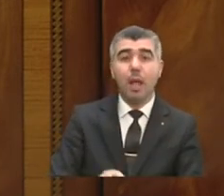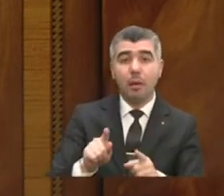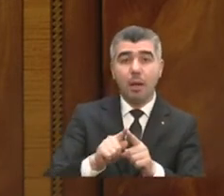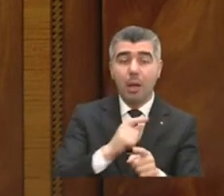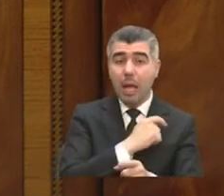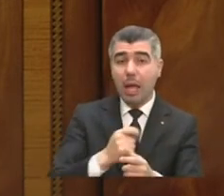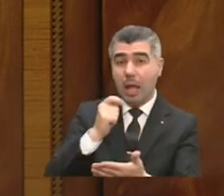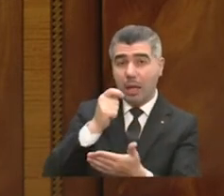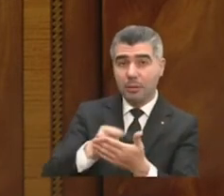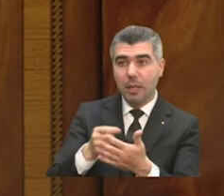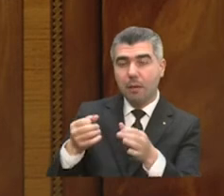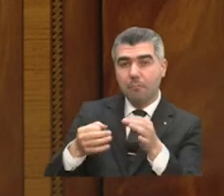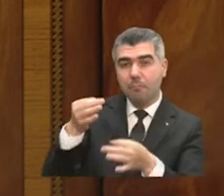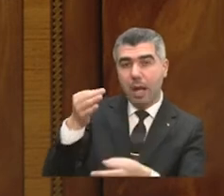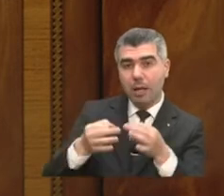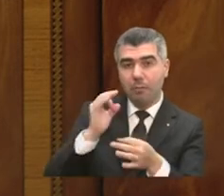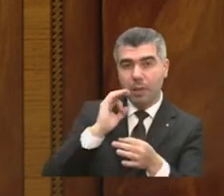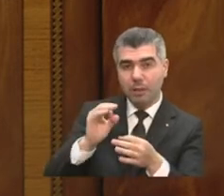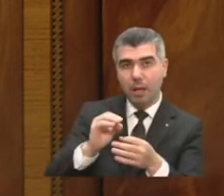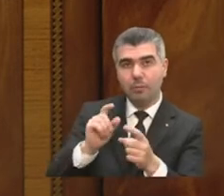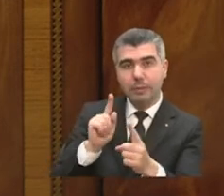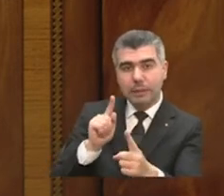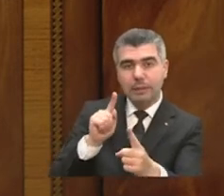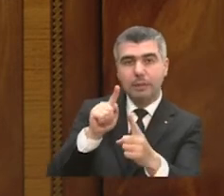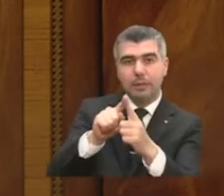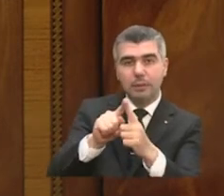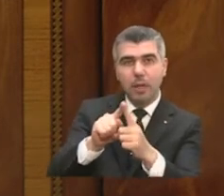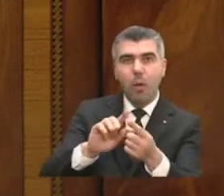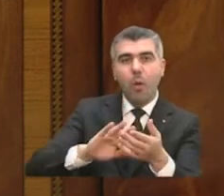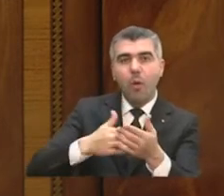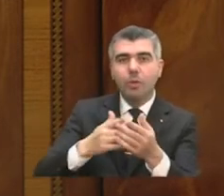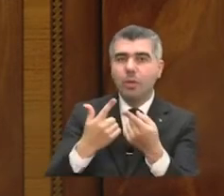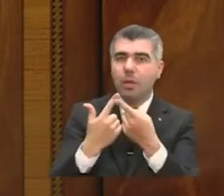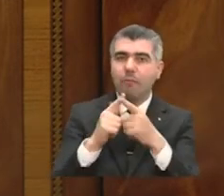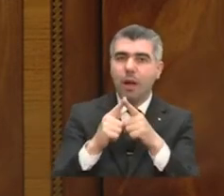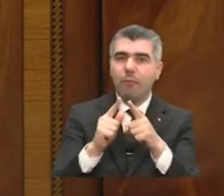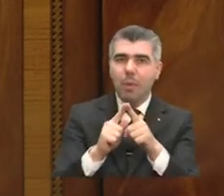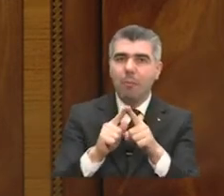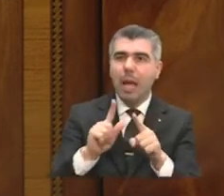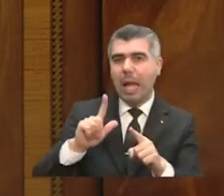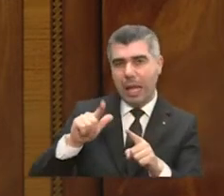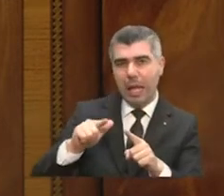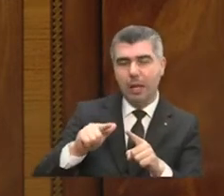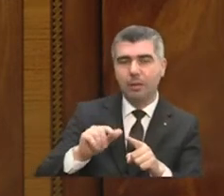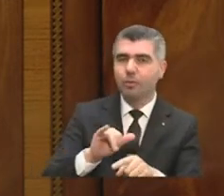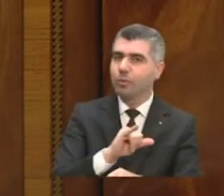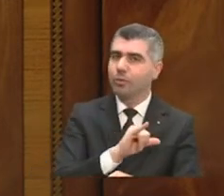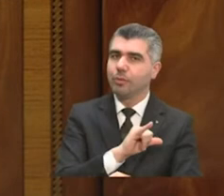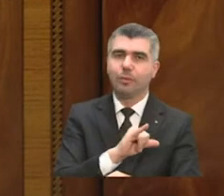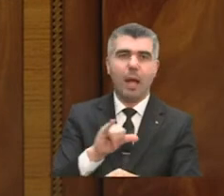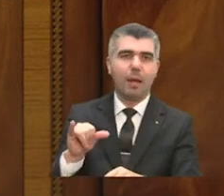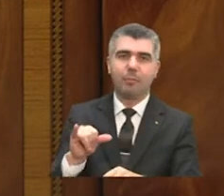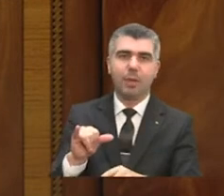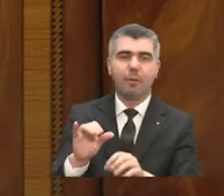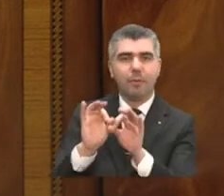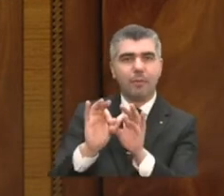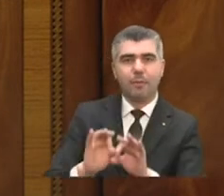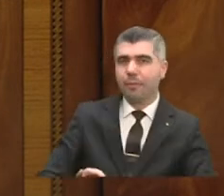mesures. Cette ingérence dans le système judiciaire et ces